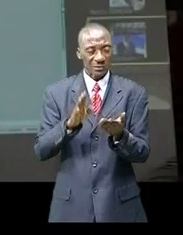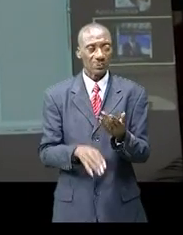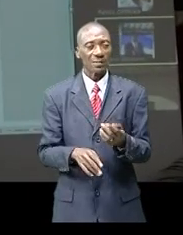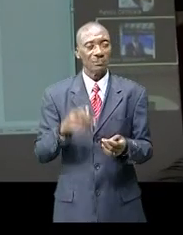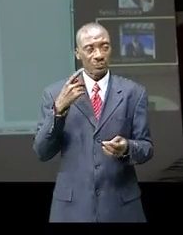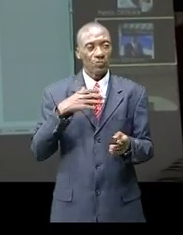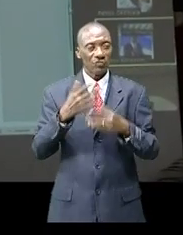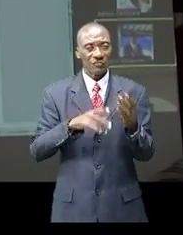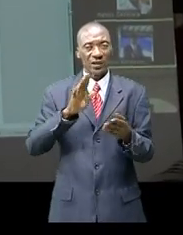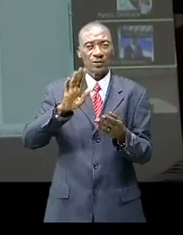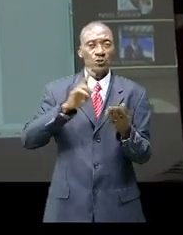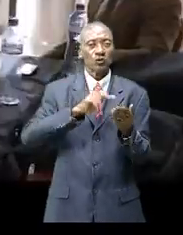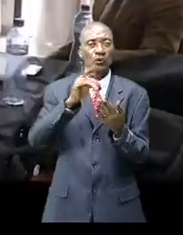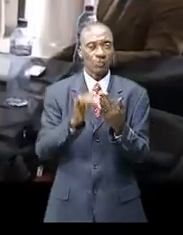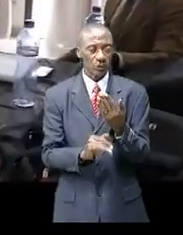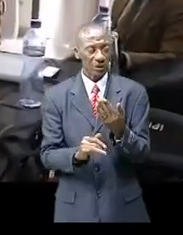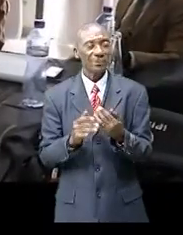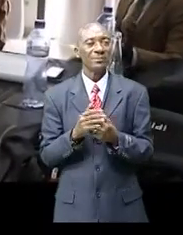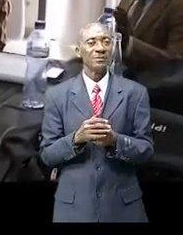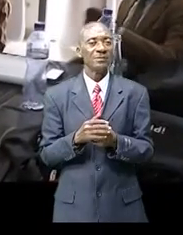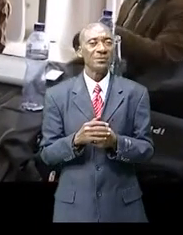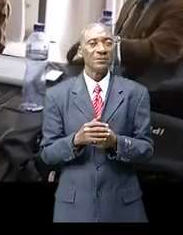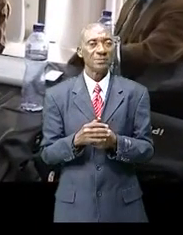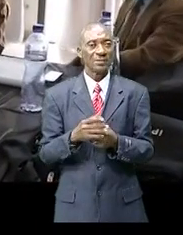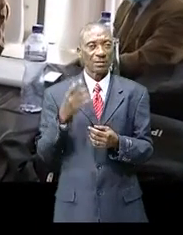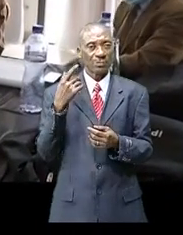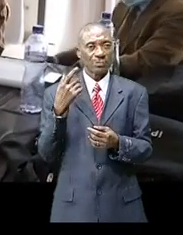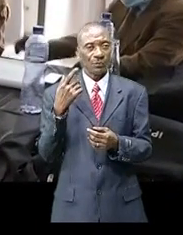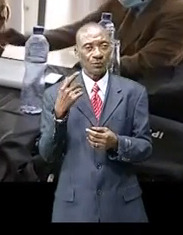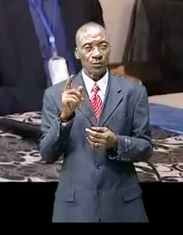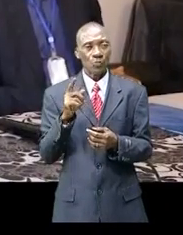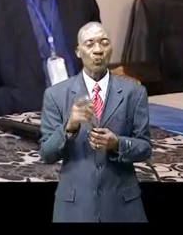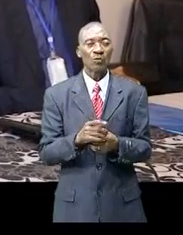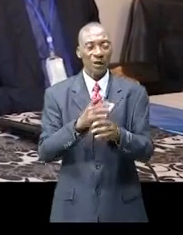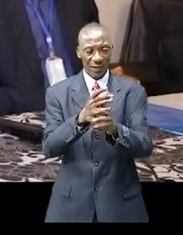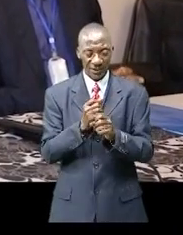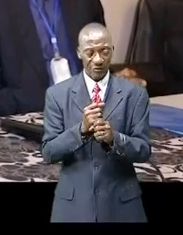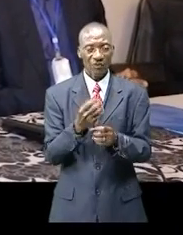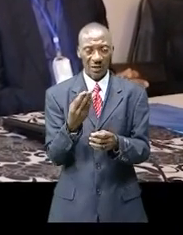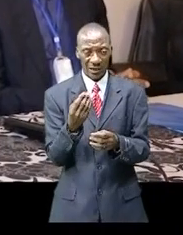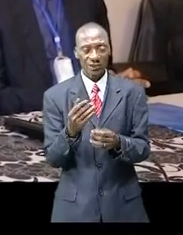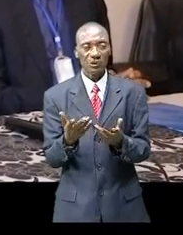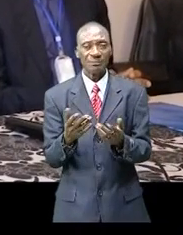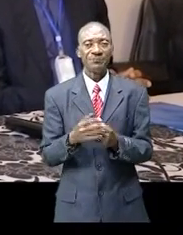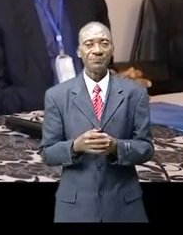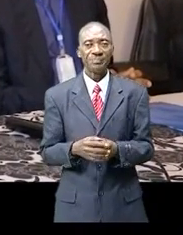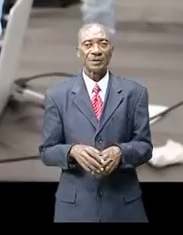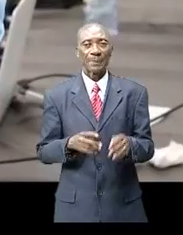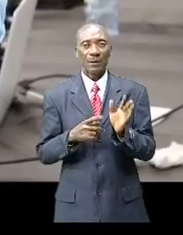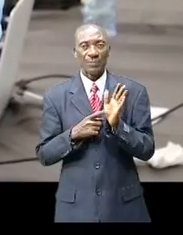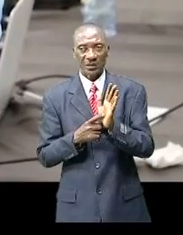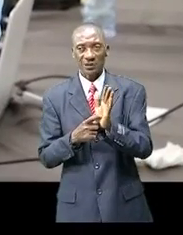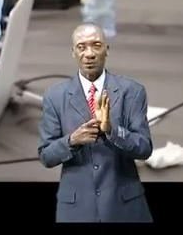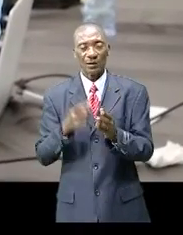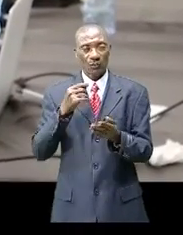projet de préparation readiness pour l'accès au financement climat. La présentation sur la mobilisation des